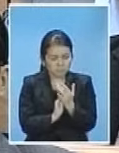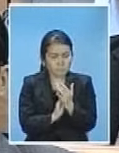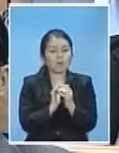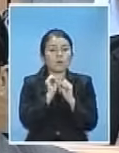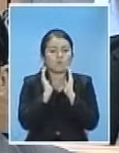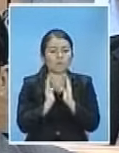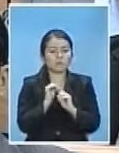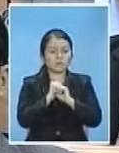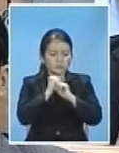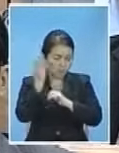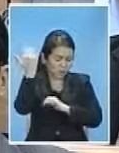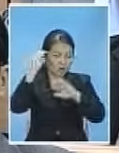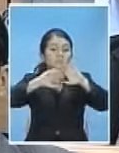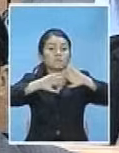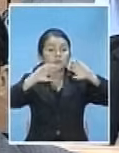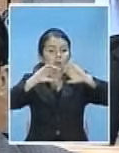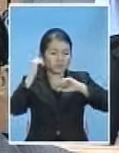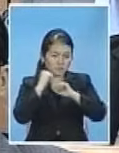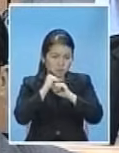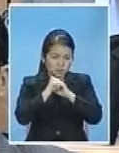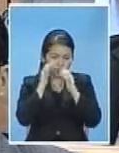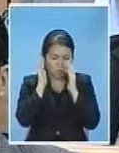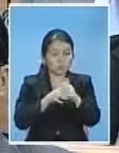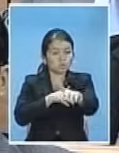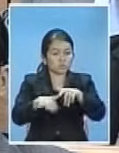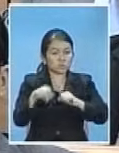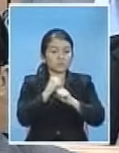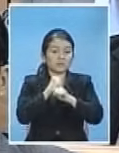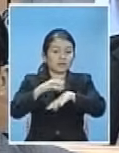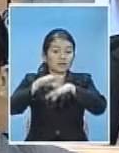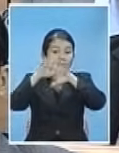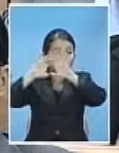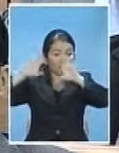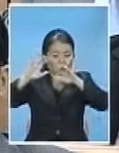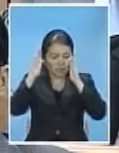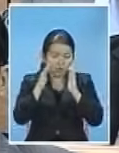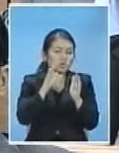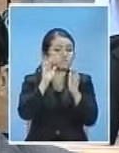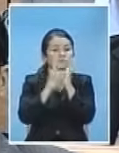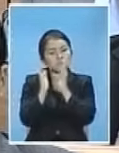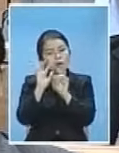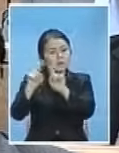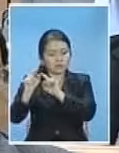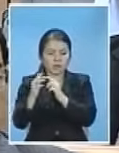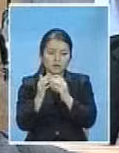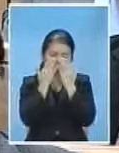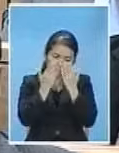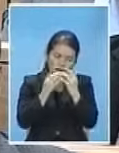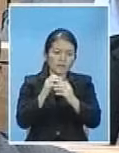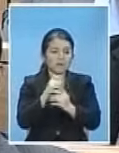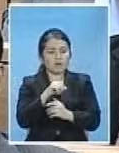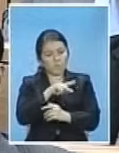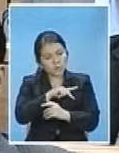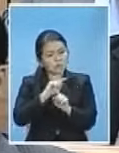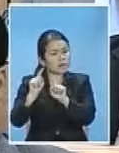องข้าราชการพี่น้องประชาชนทั้งพุทธมุสลิมคริสต์ทุกศาสนาทุกอาชี